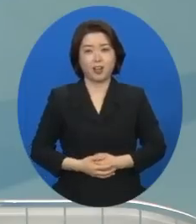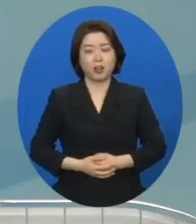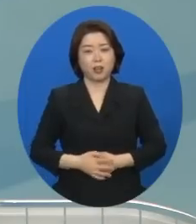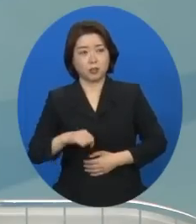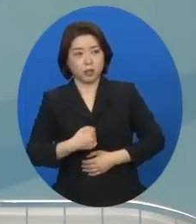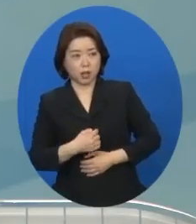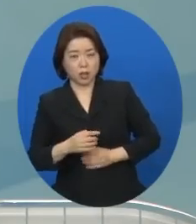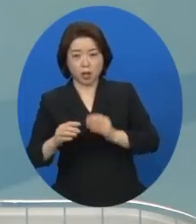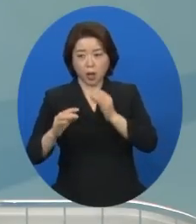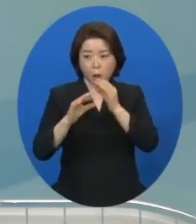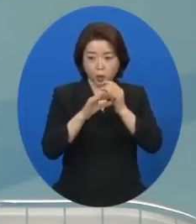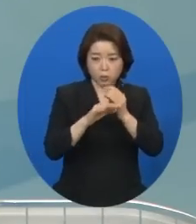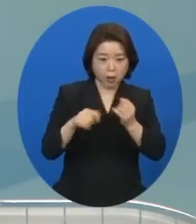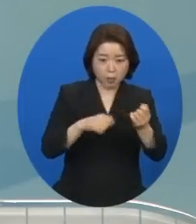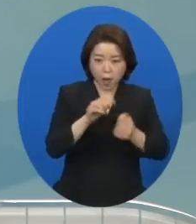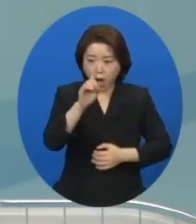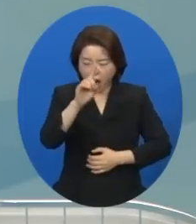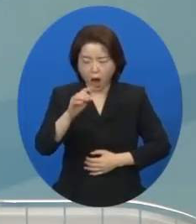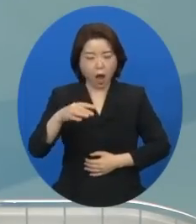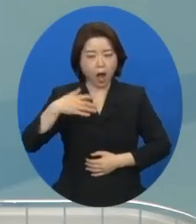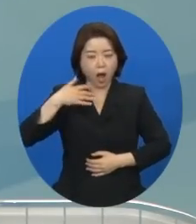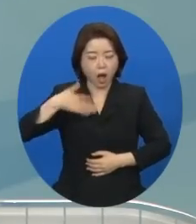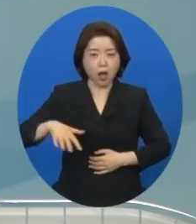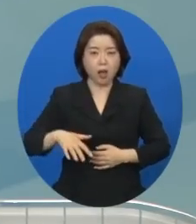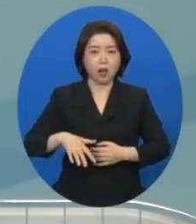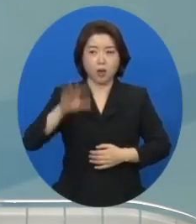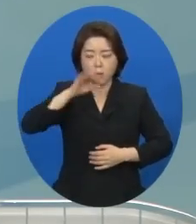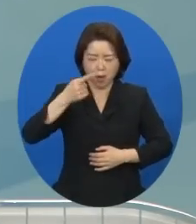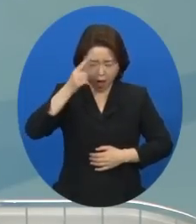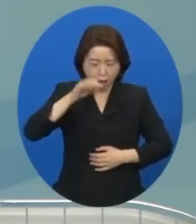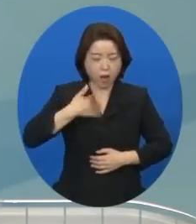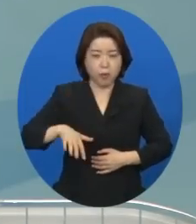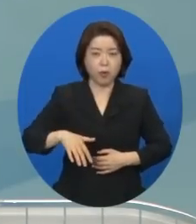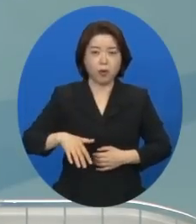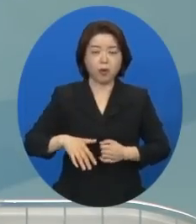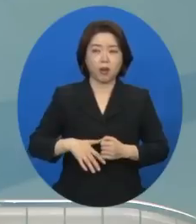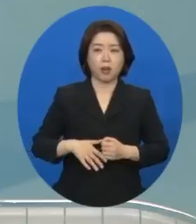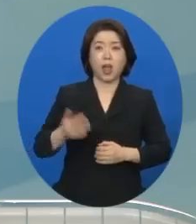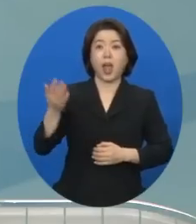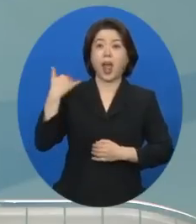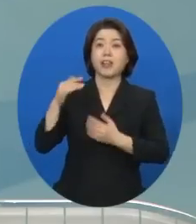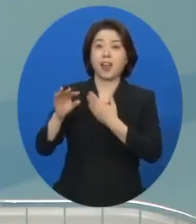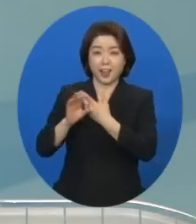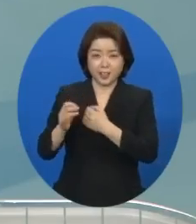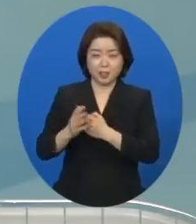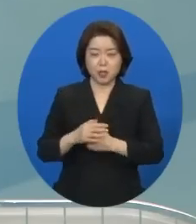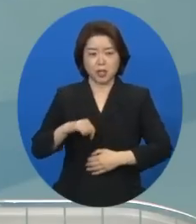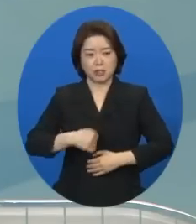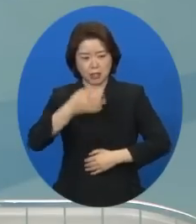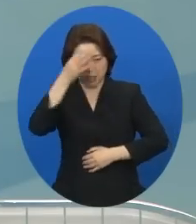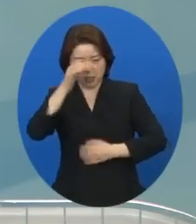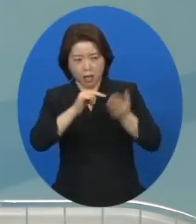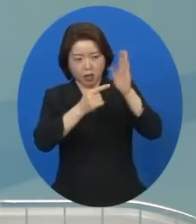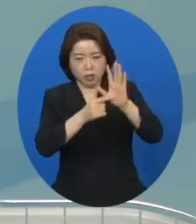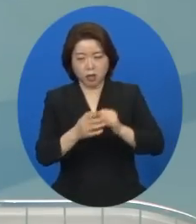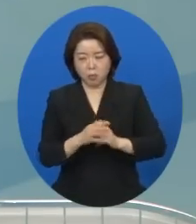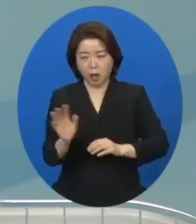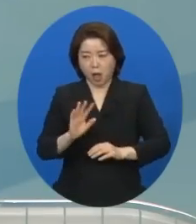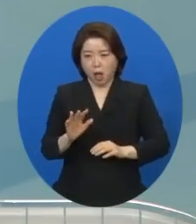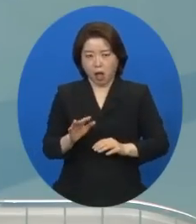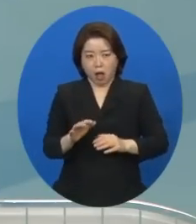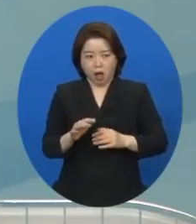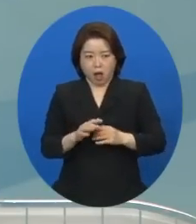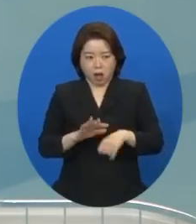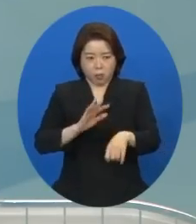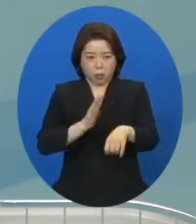자기는 한 번도 음악을 해본 적이 없어요. 악기를 연주해 본 적도 없고. 딴 때 같으면 자기의 실력이 드러나고 아무것도 못한다는